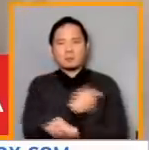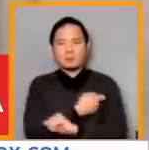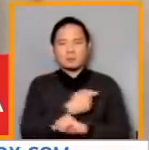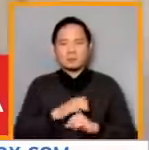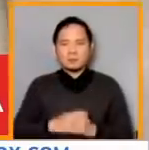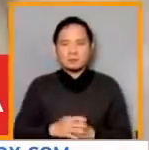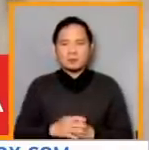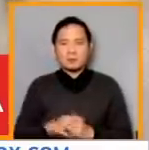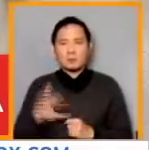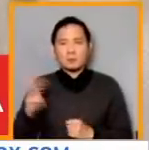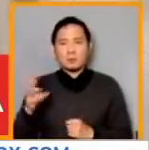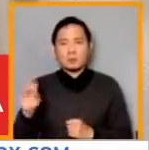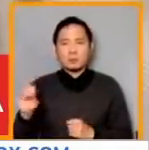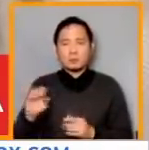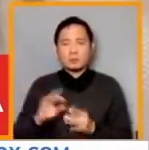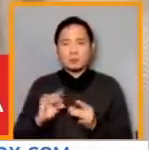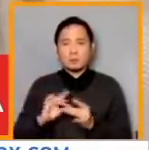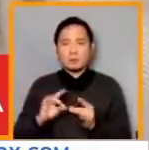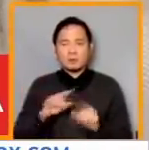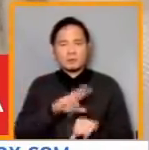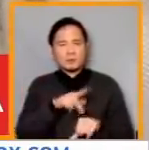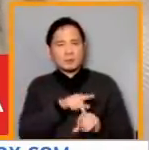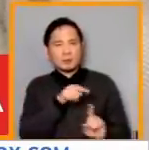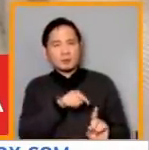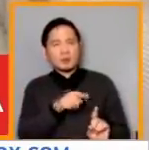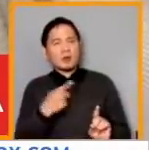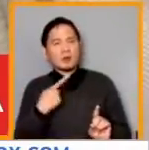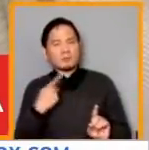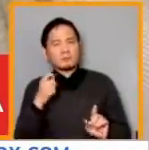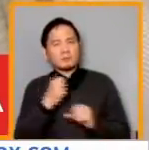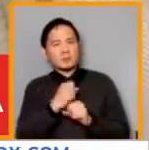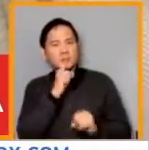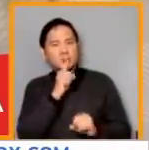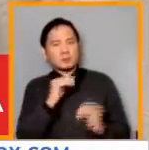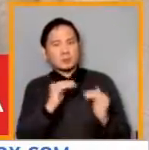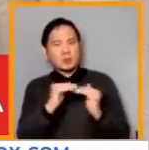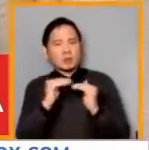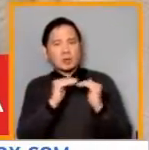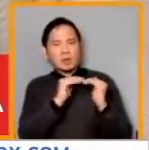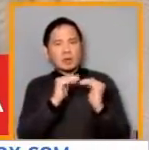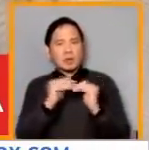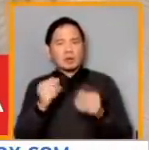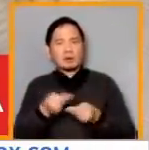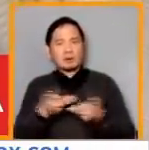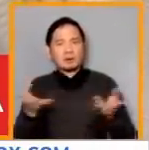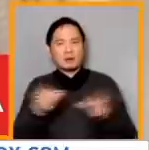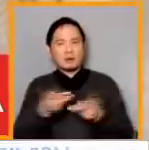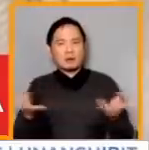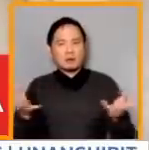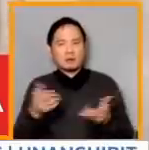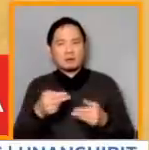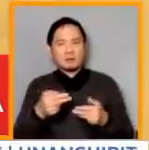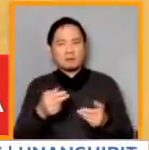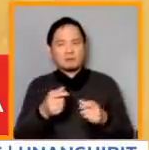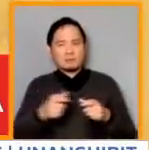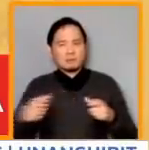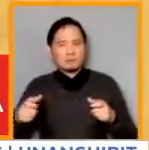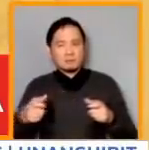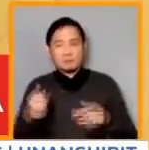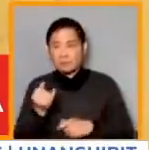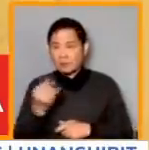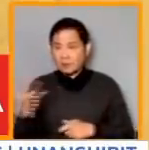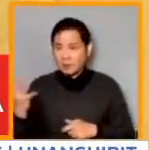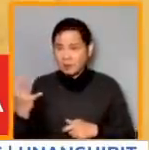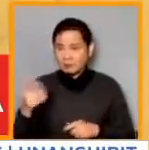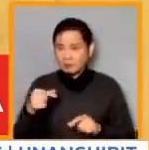Health Organization sa pagsisiguro ng pantay-pantay na pamamahagi ng bakuna. Alamin pa kung ilang doses at anong brand